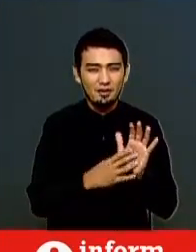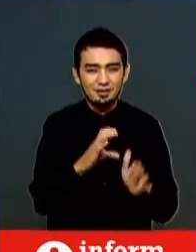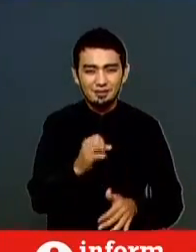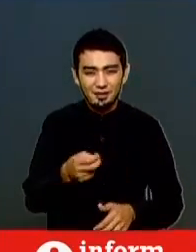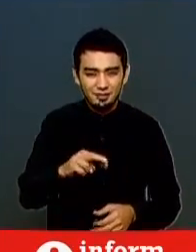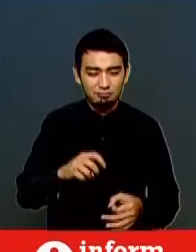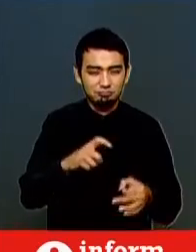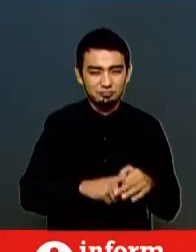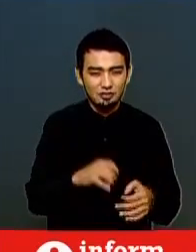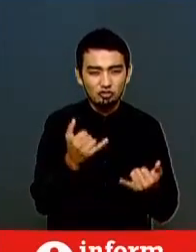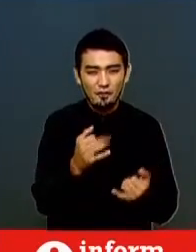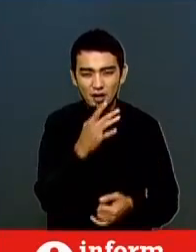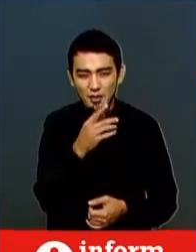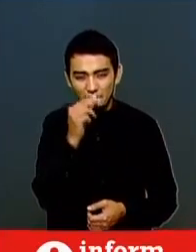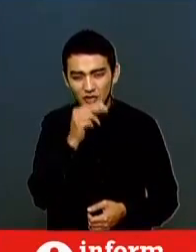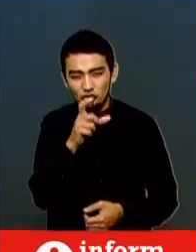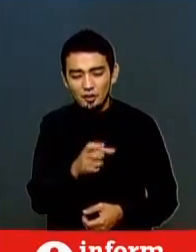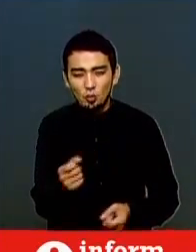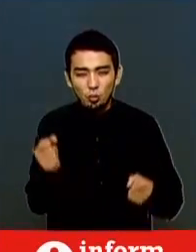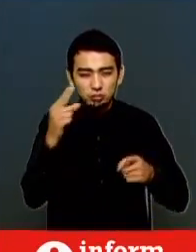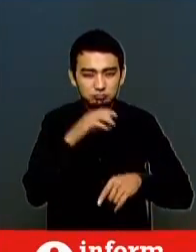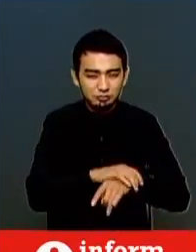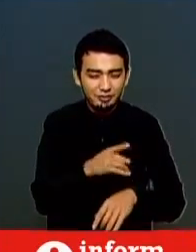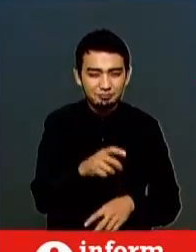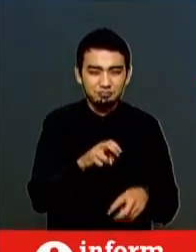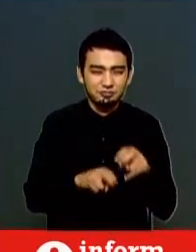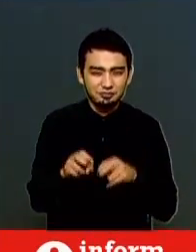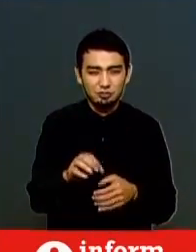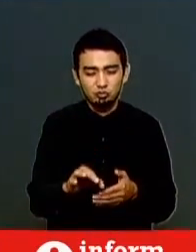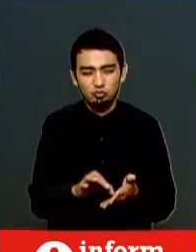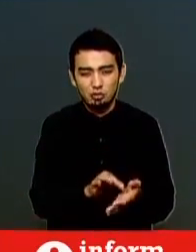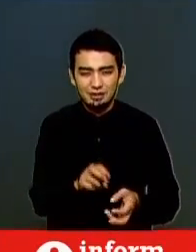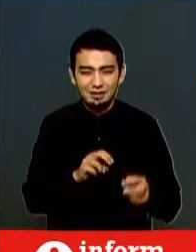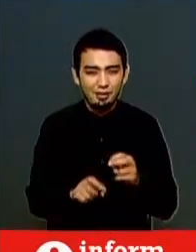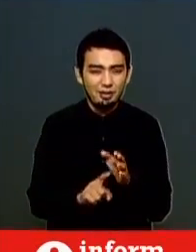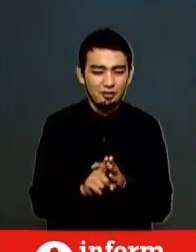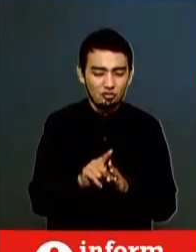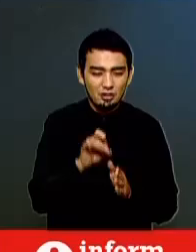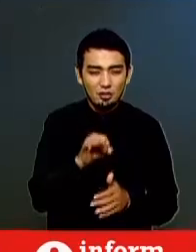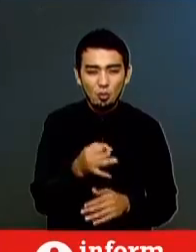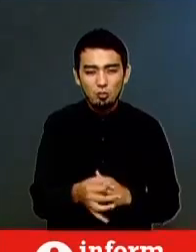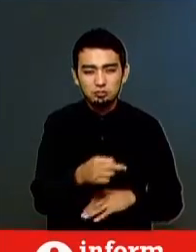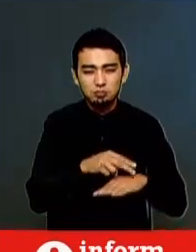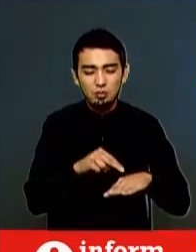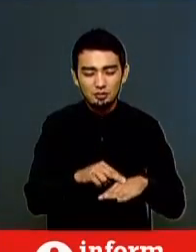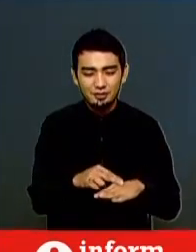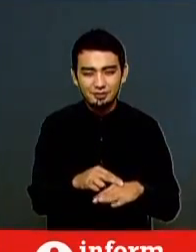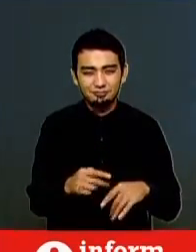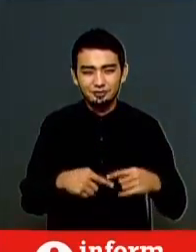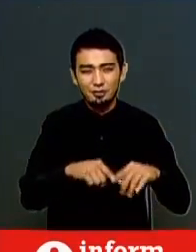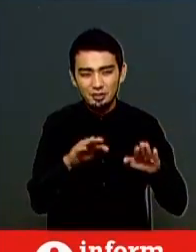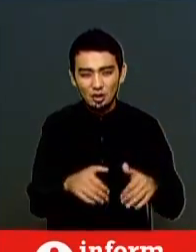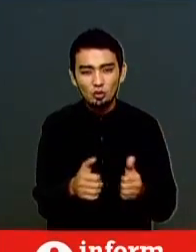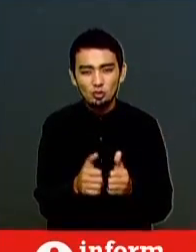бойынша тіркелді. Қазіргі уақытта күдіктіні анықтау және оны ұстау бойынша жедел іздестіру жұмыстары жүргізіліп жатыр. Облыстық полиция бөлімшелері мен